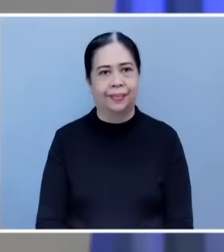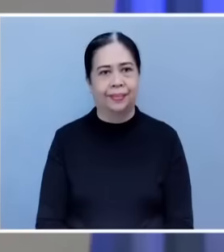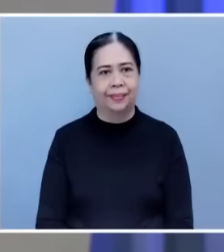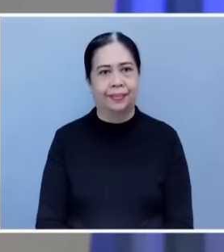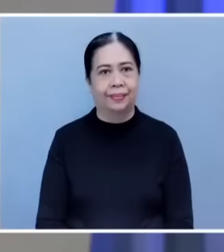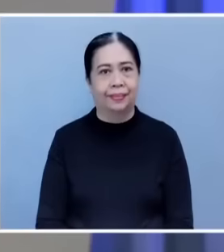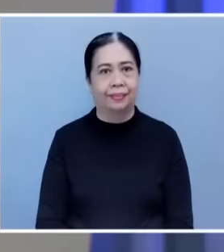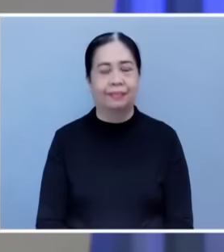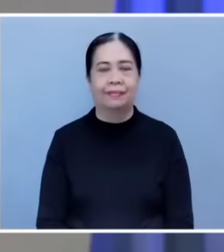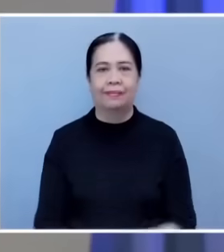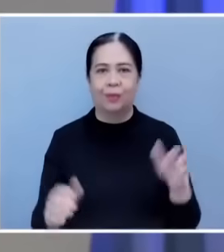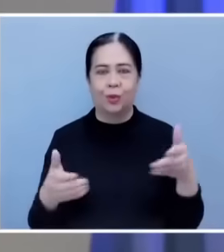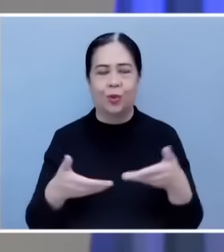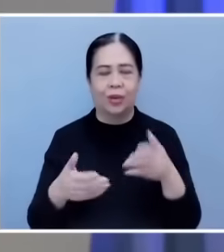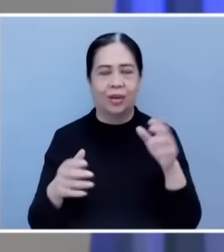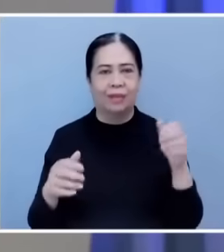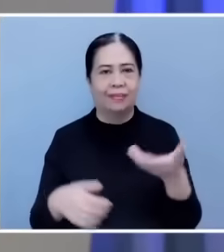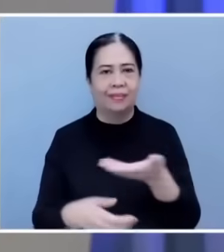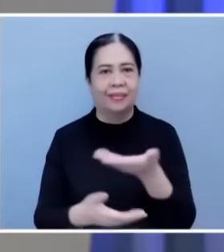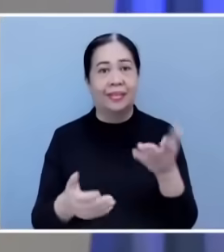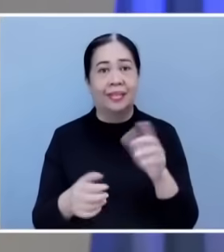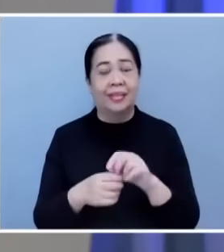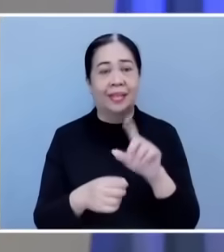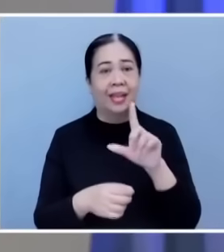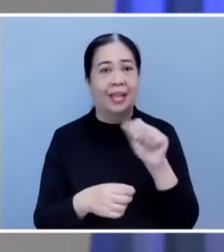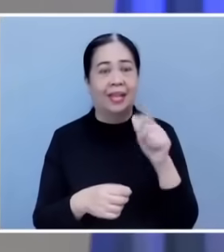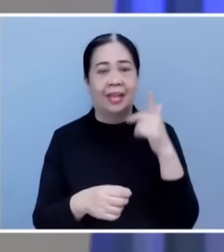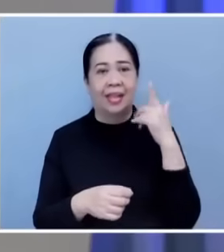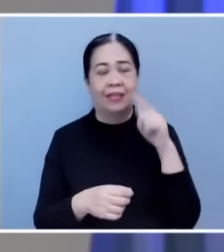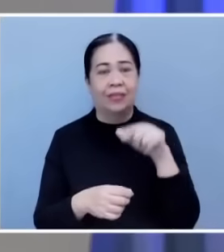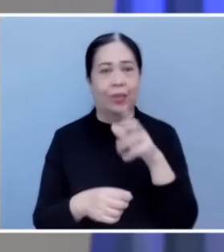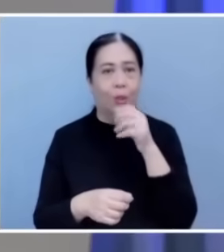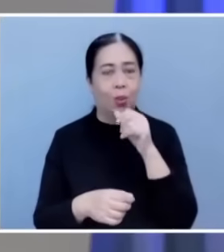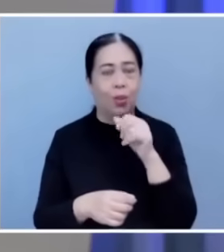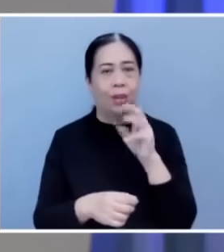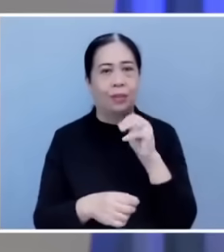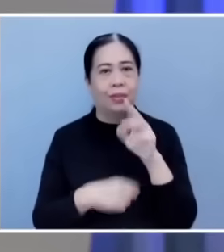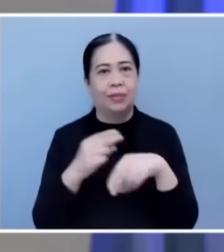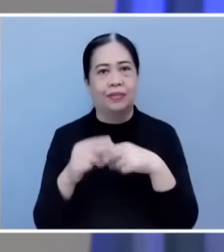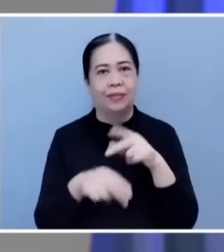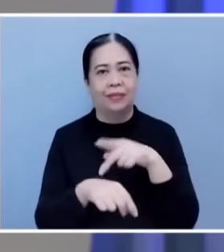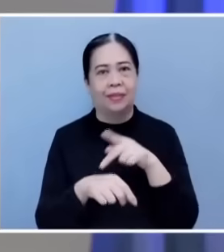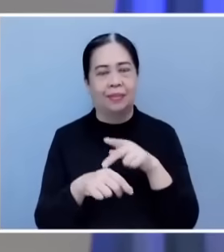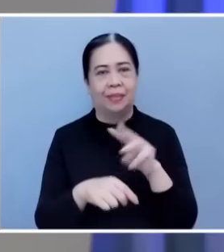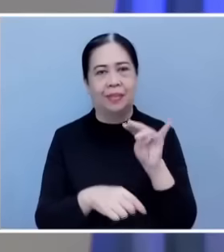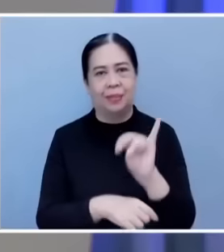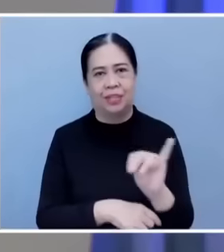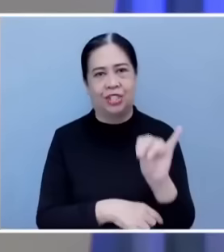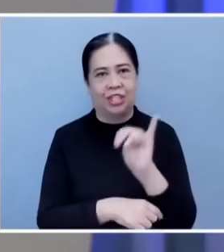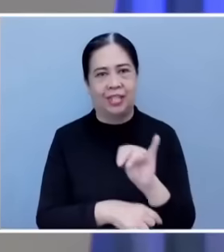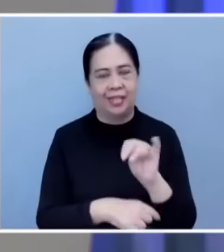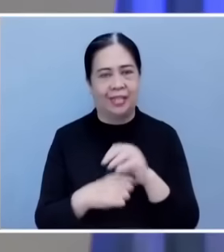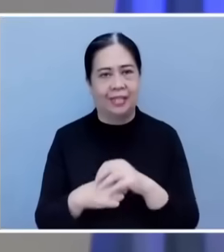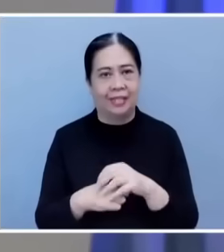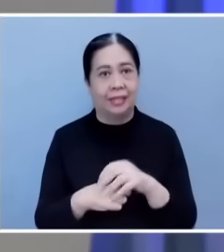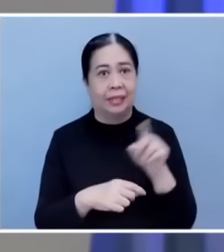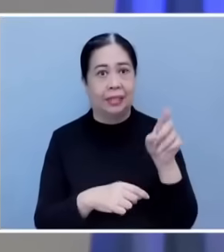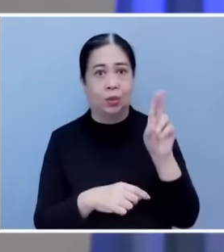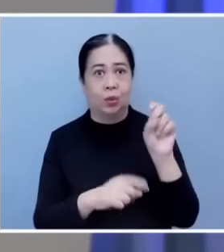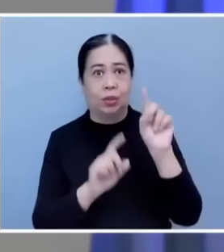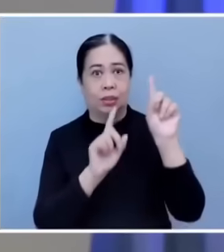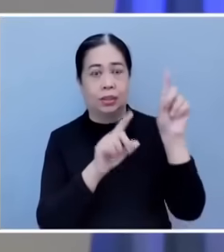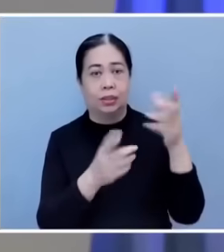Mainit na sinalubong ng mga kababayan sa Los Angeles, California si Miss Universe Philippines Michelle D. Nasa US si Michelle para